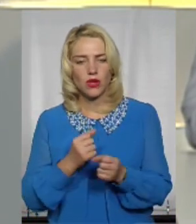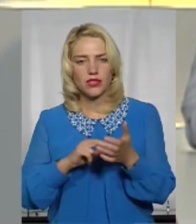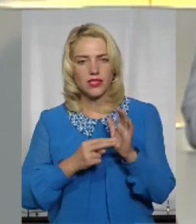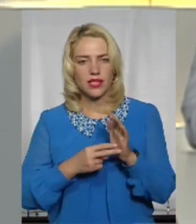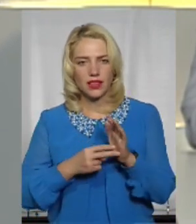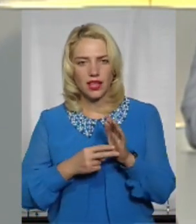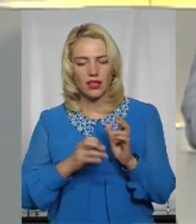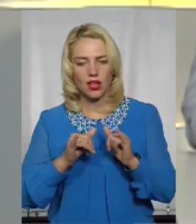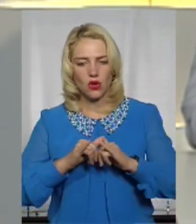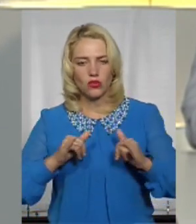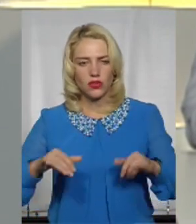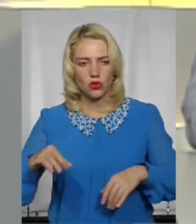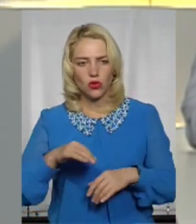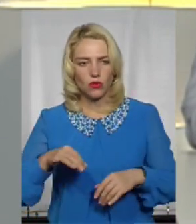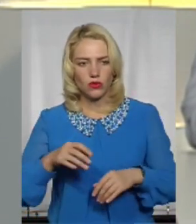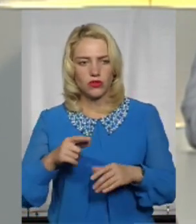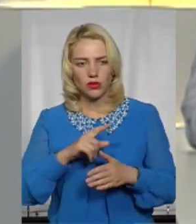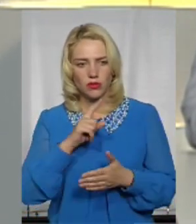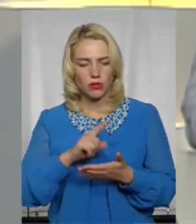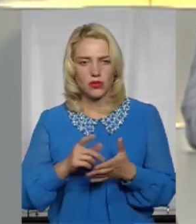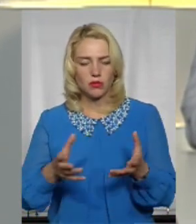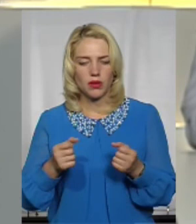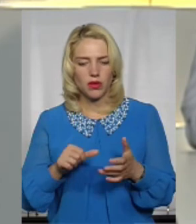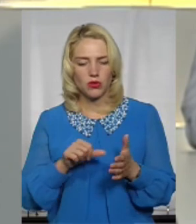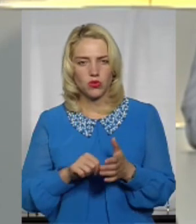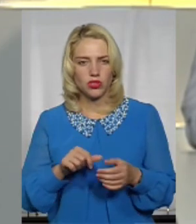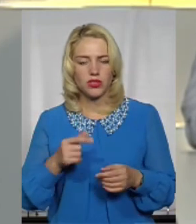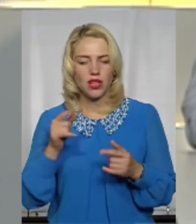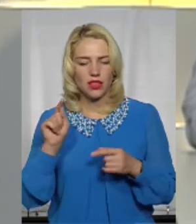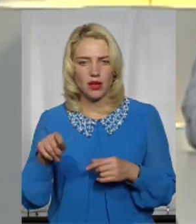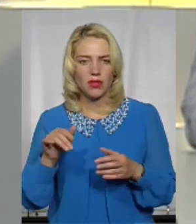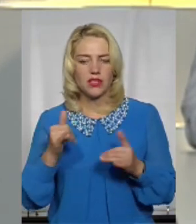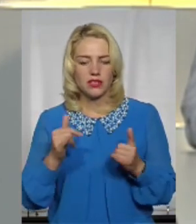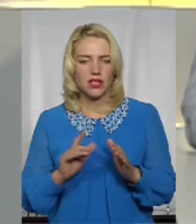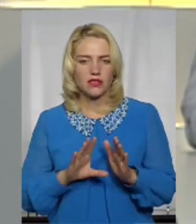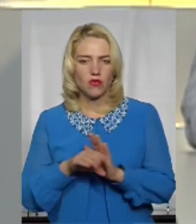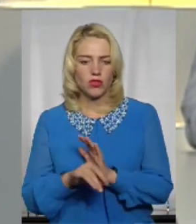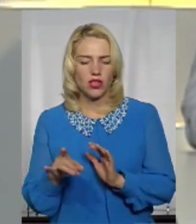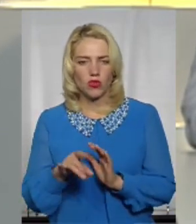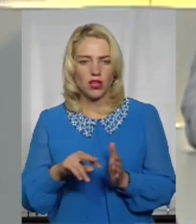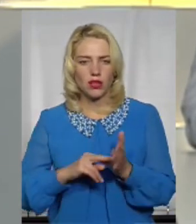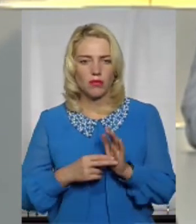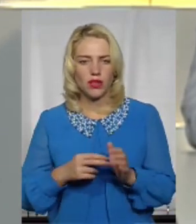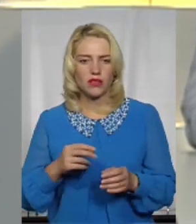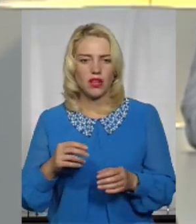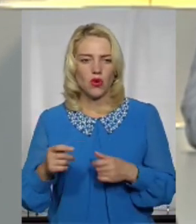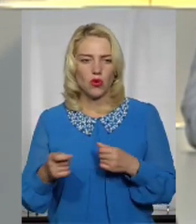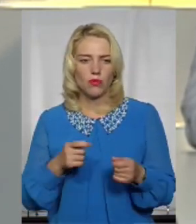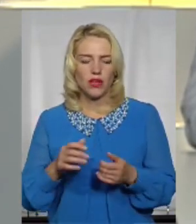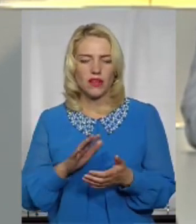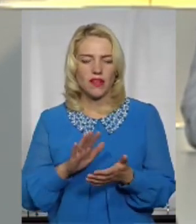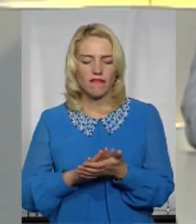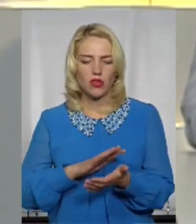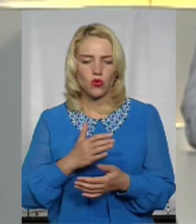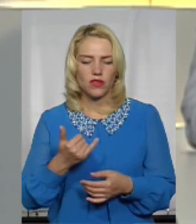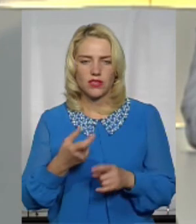стратегія розвитку області, ми обов'язково приймаємо участь там. Зараз буде цей регіональний план управління відходами. Найважливіший документ,